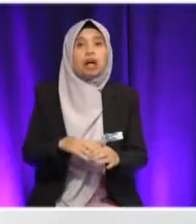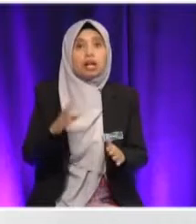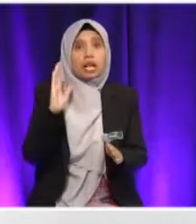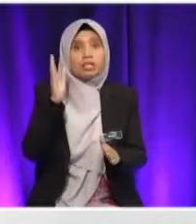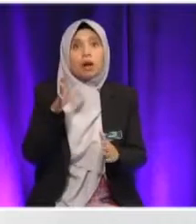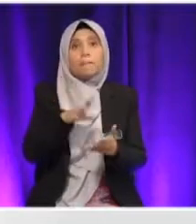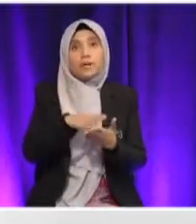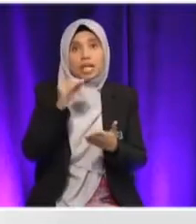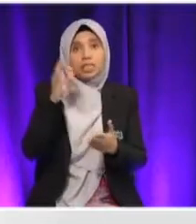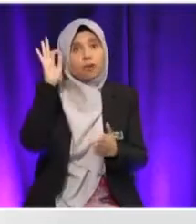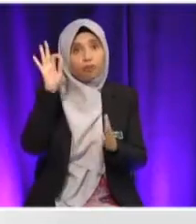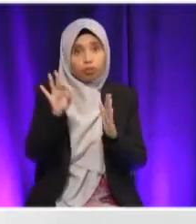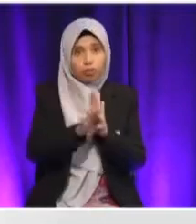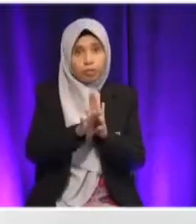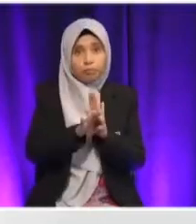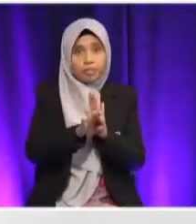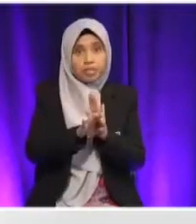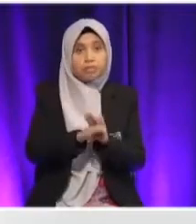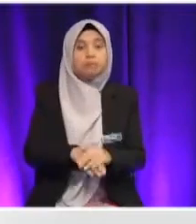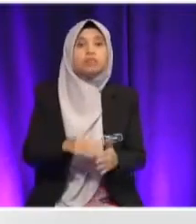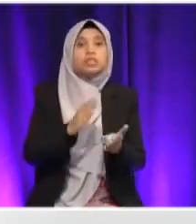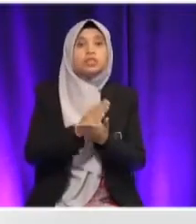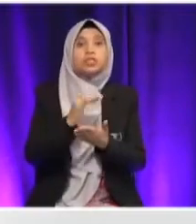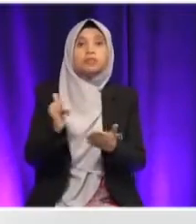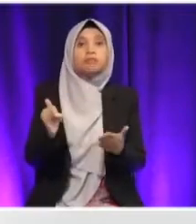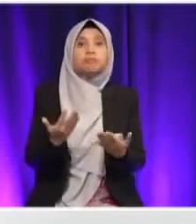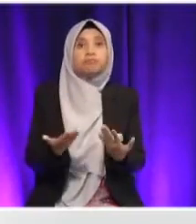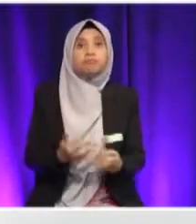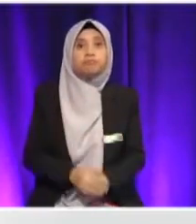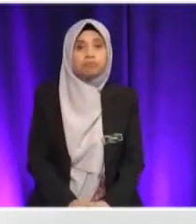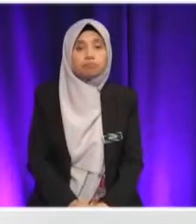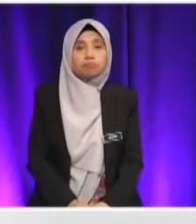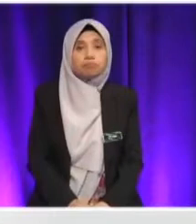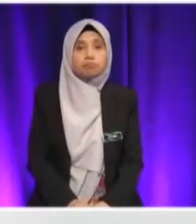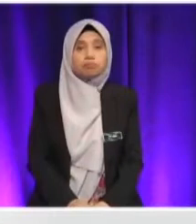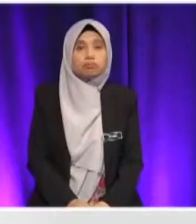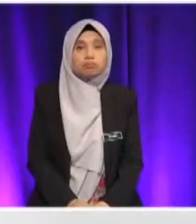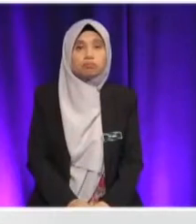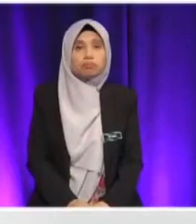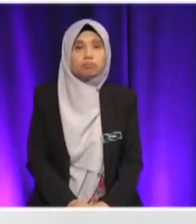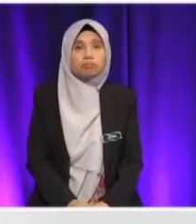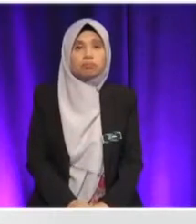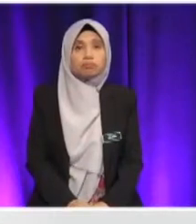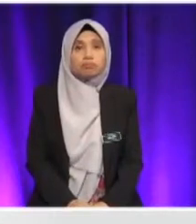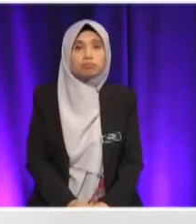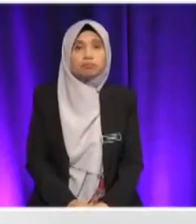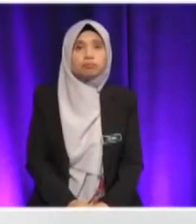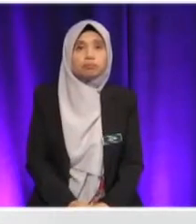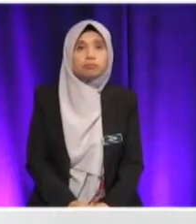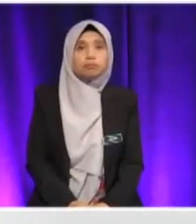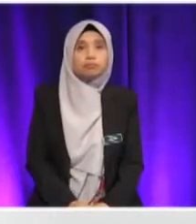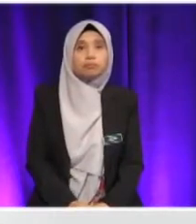fotografi Oke seterusnya yang murid seterusnya ke sini berangkatnya dari Pak